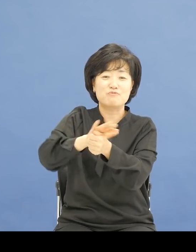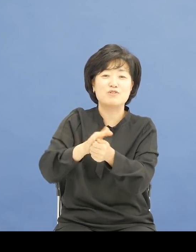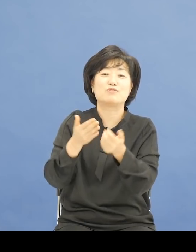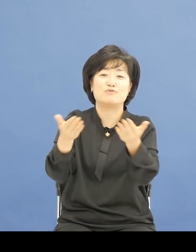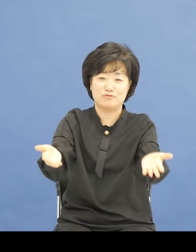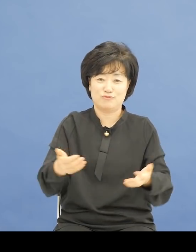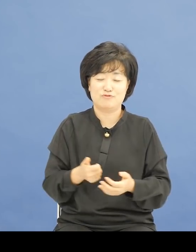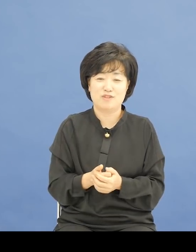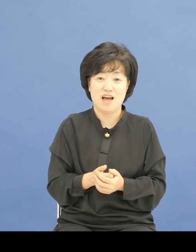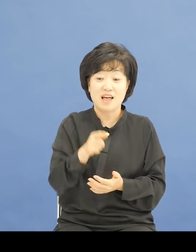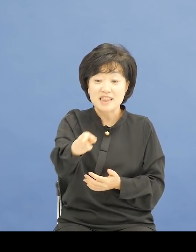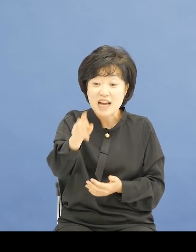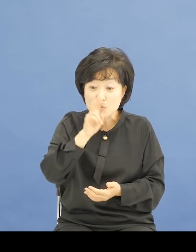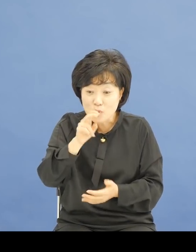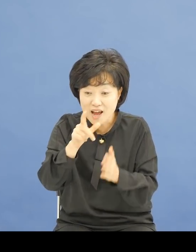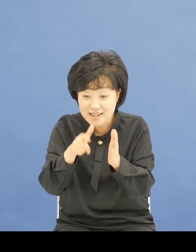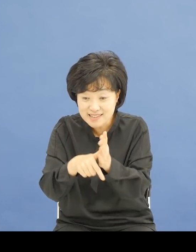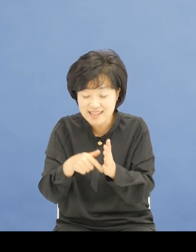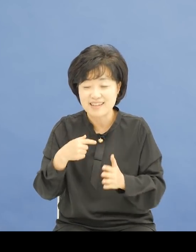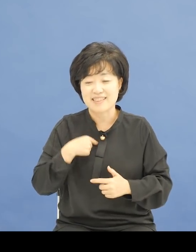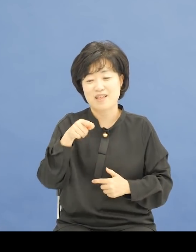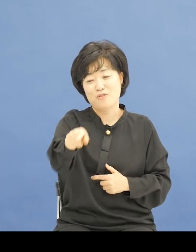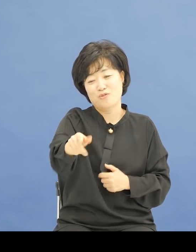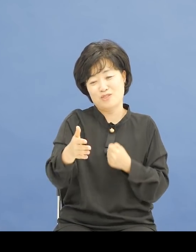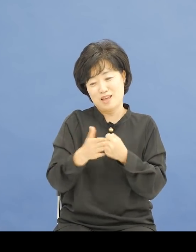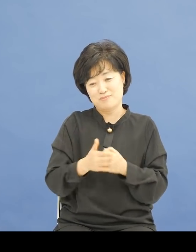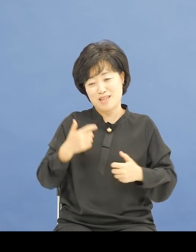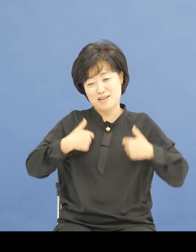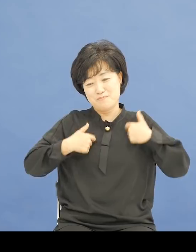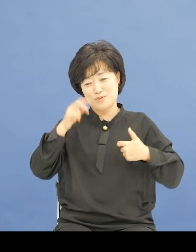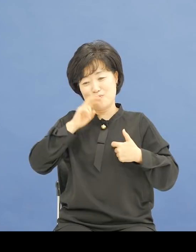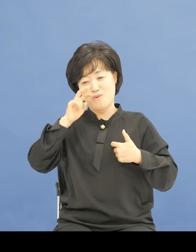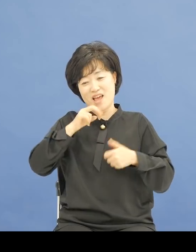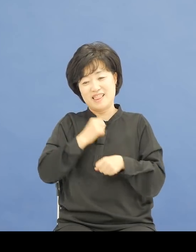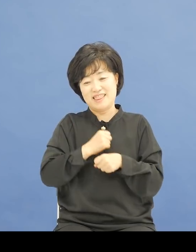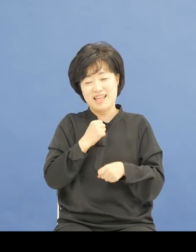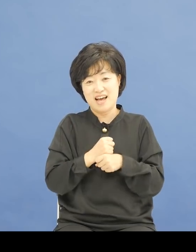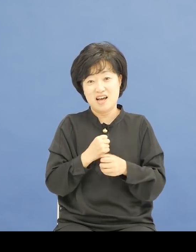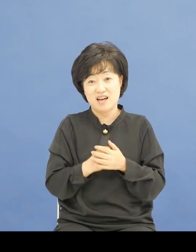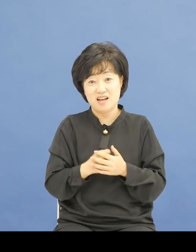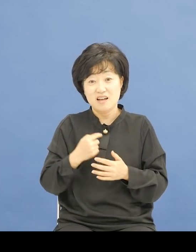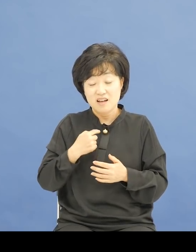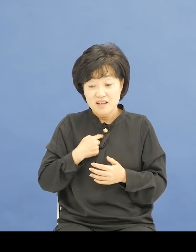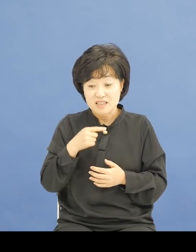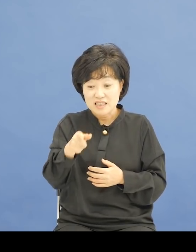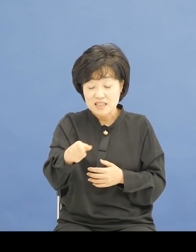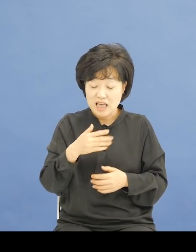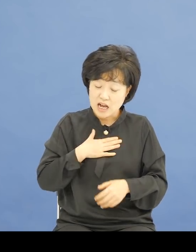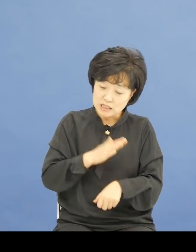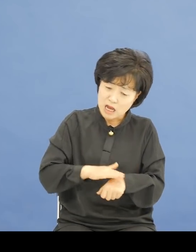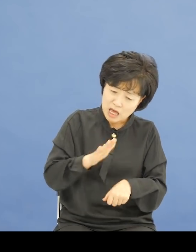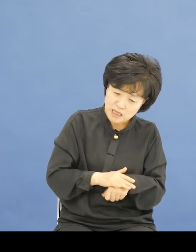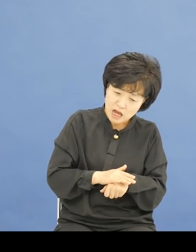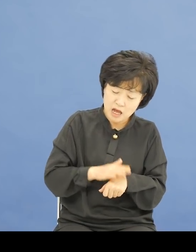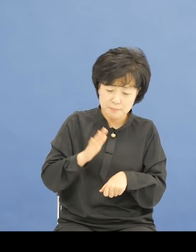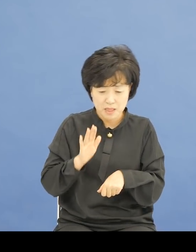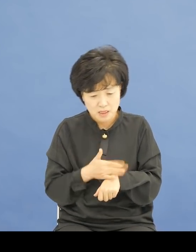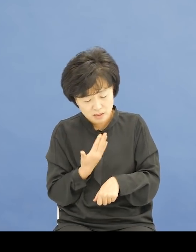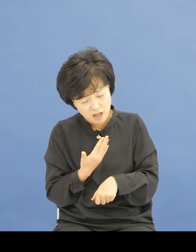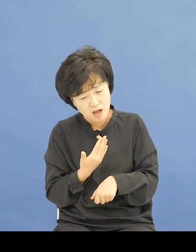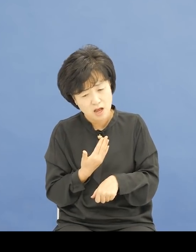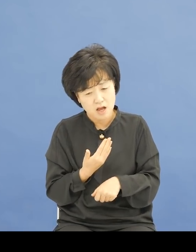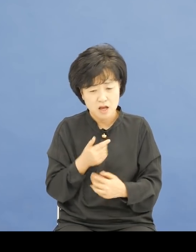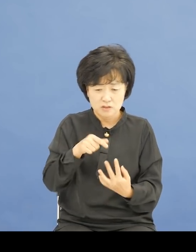위로를 주는구나. 네가 노래할 때면 나도 너로 인해 기뻐서 노래한단다. 아, 지금 내가 잘하고 있는 건지